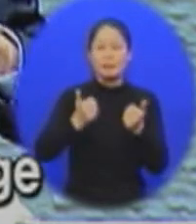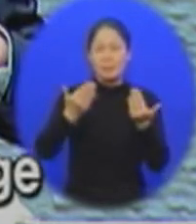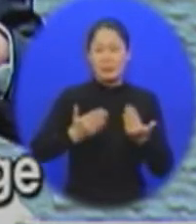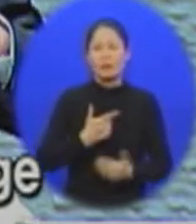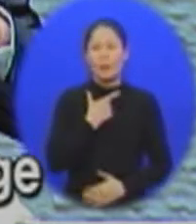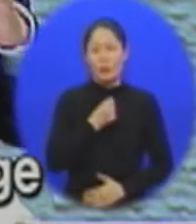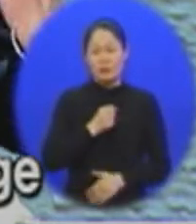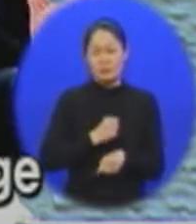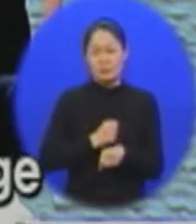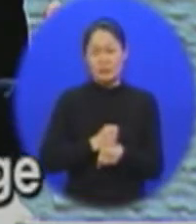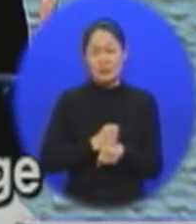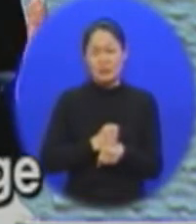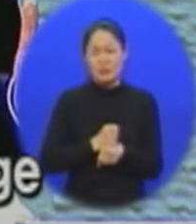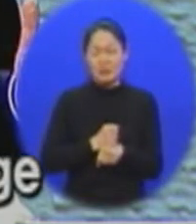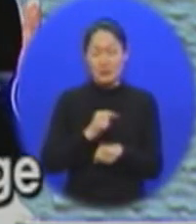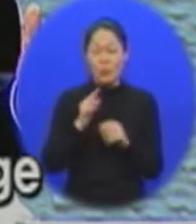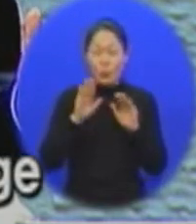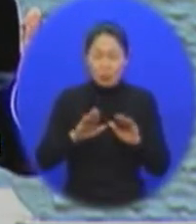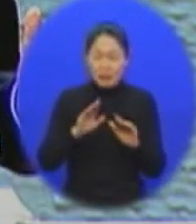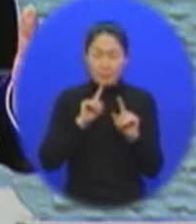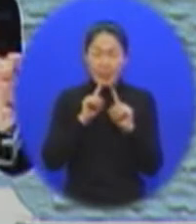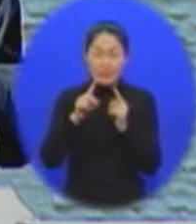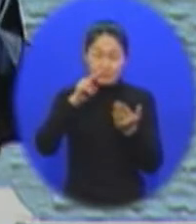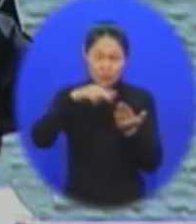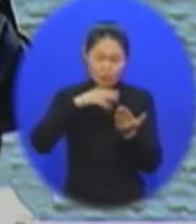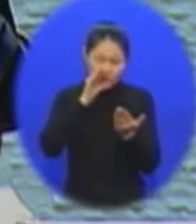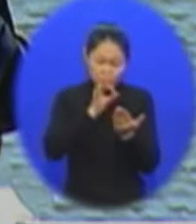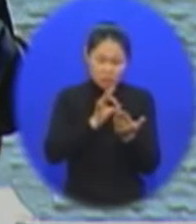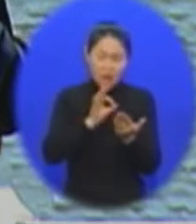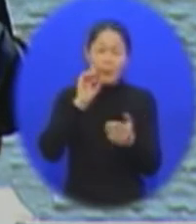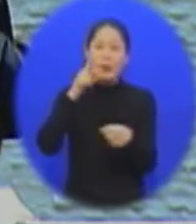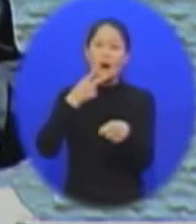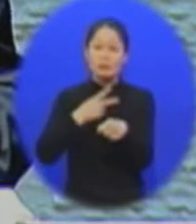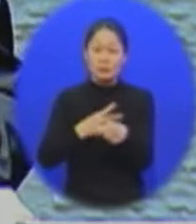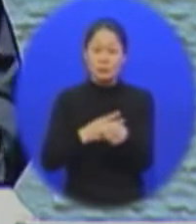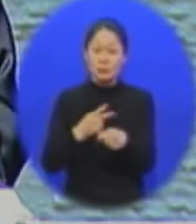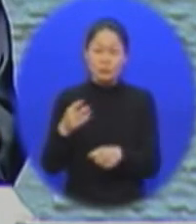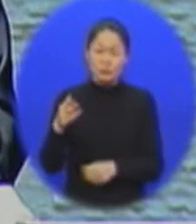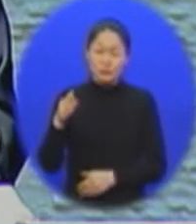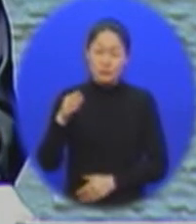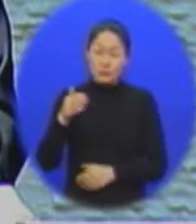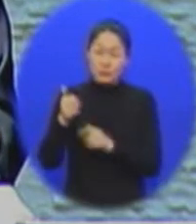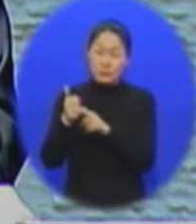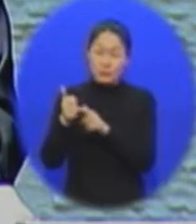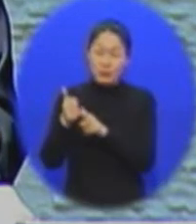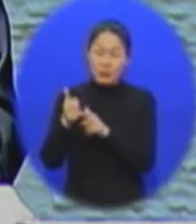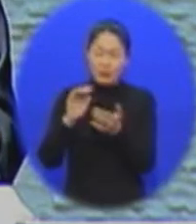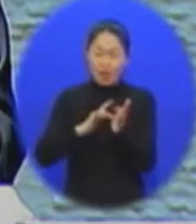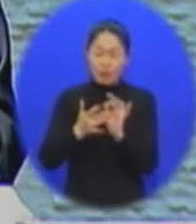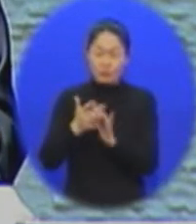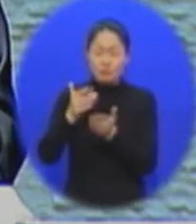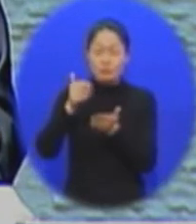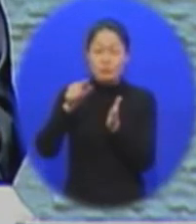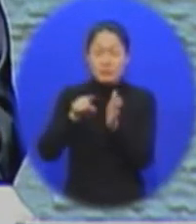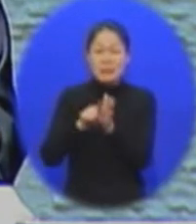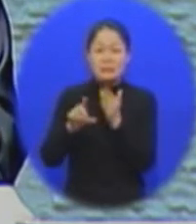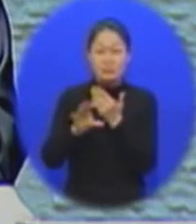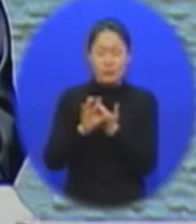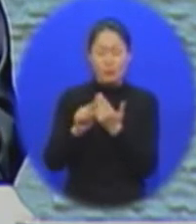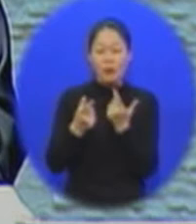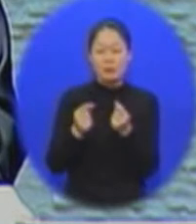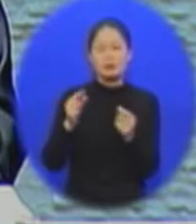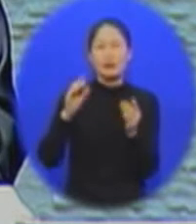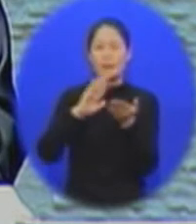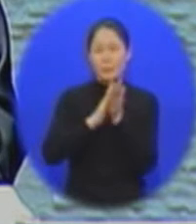우리가 오늘 이 말씀을 보면서 사도 바울에게 서 예수 믿으면 사람이 이렇게 변하는